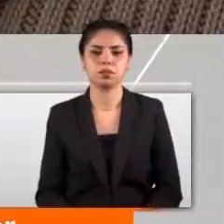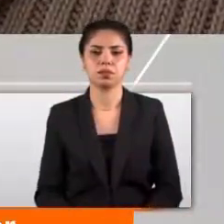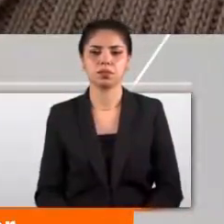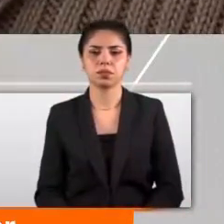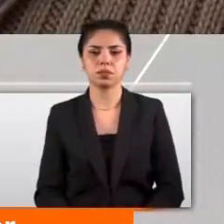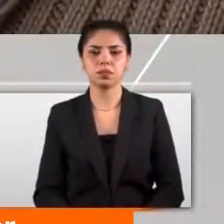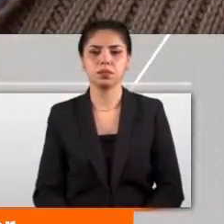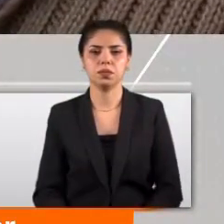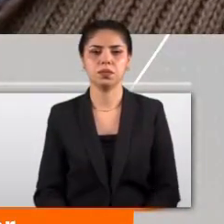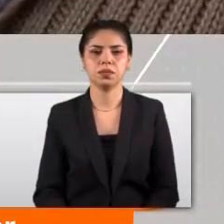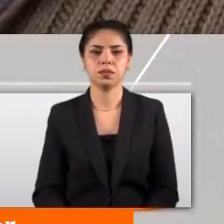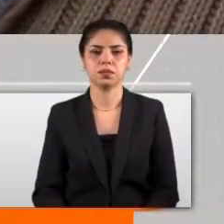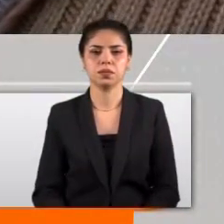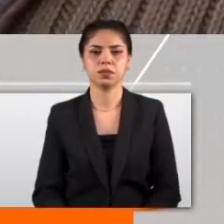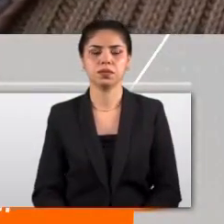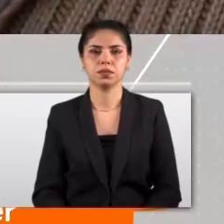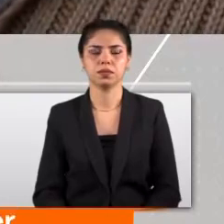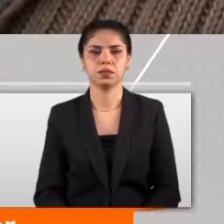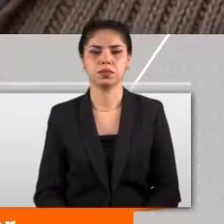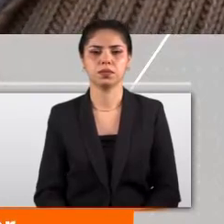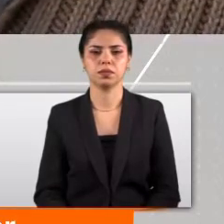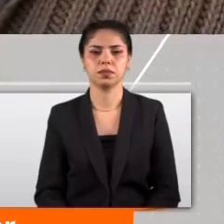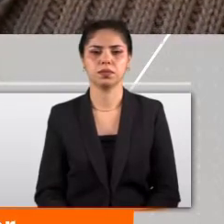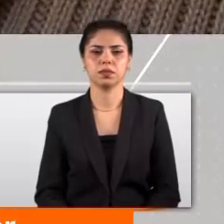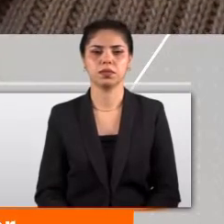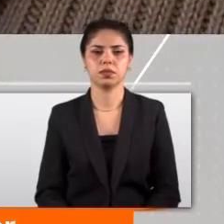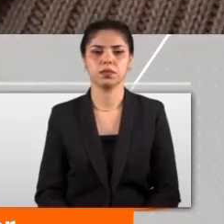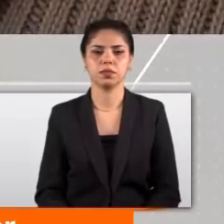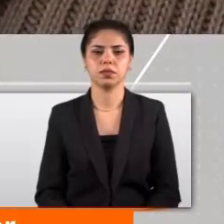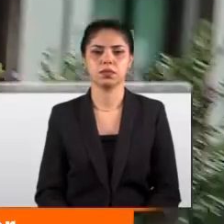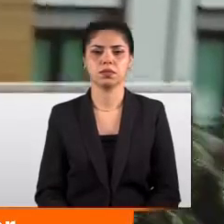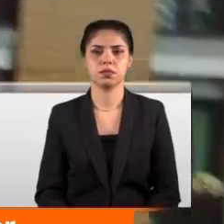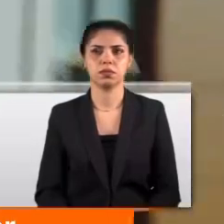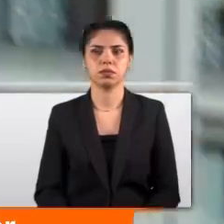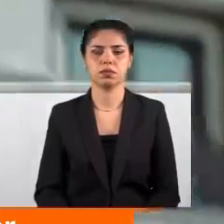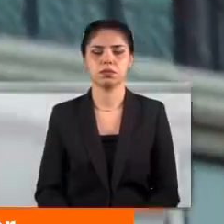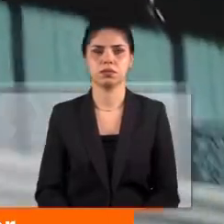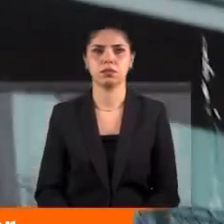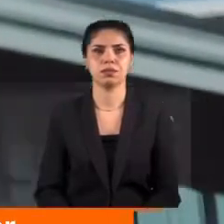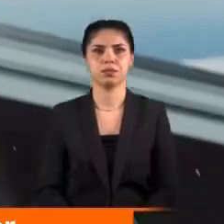oturulmamalı. Burası şu an inşaat değil, tabuttur.